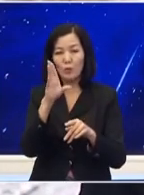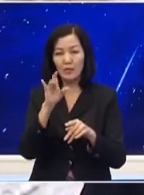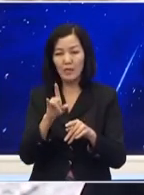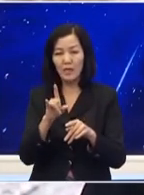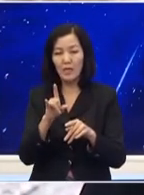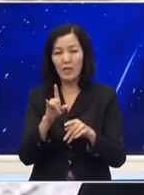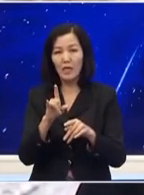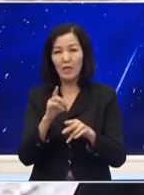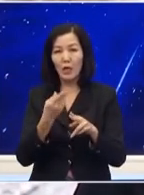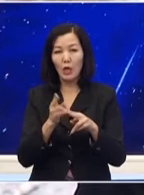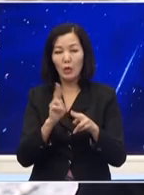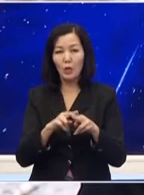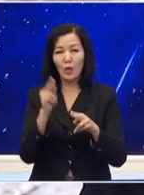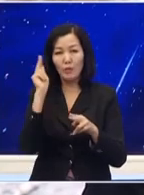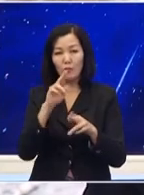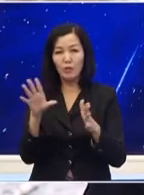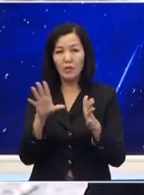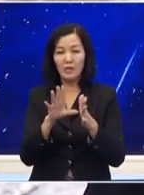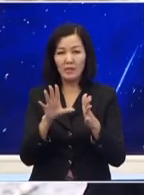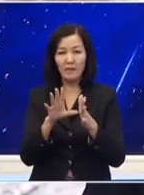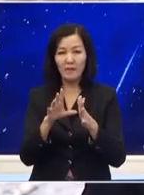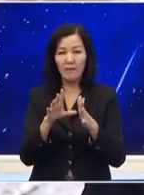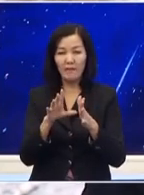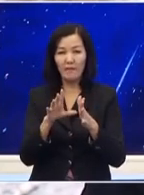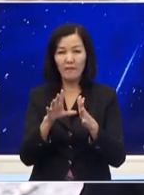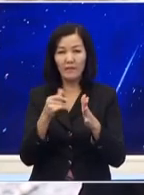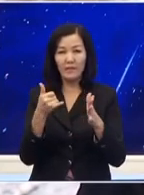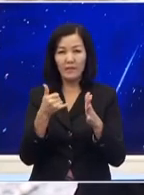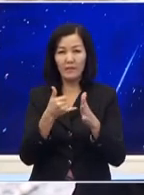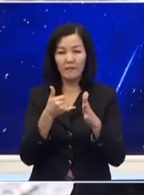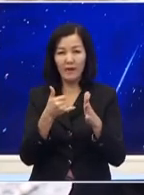на обучение сварщика,